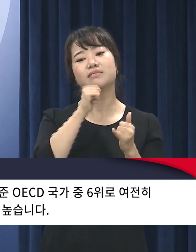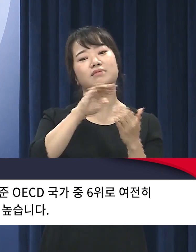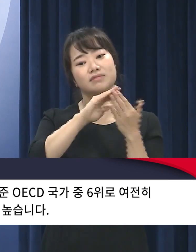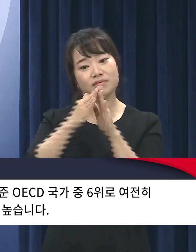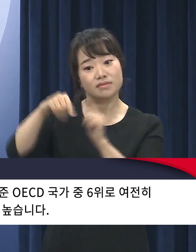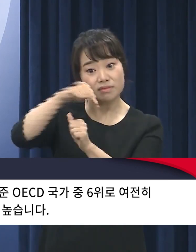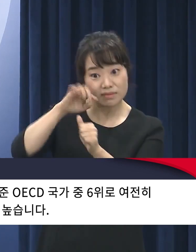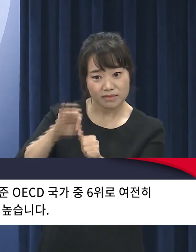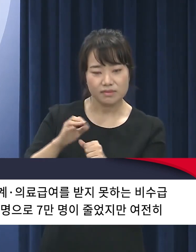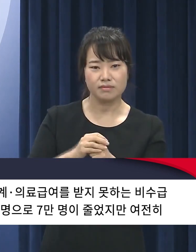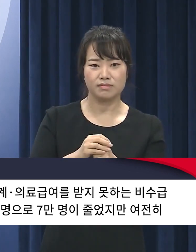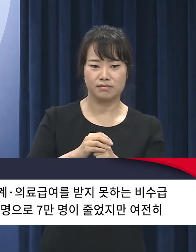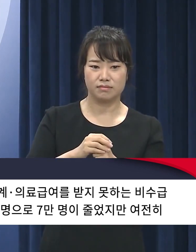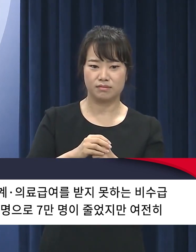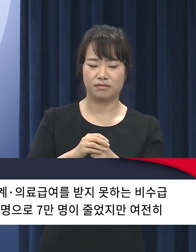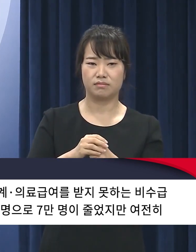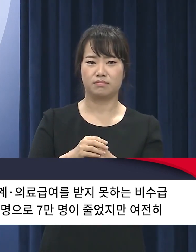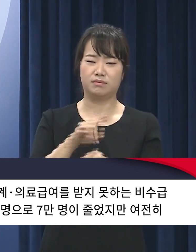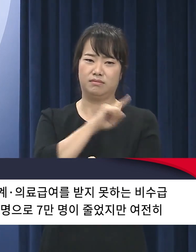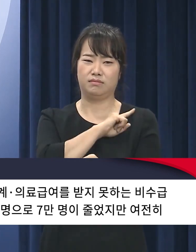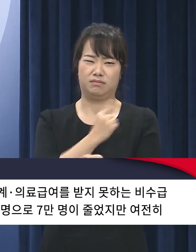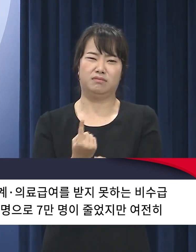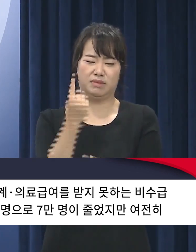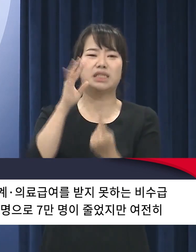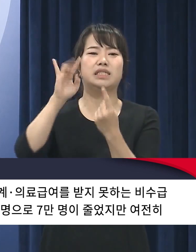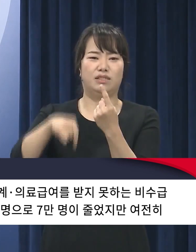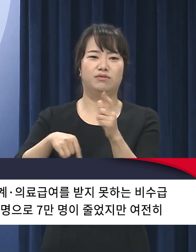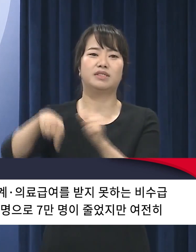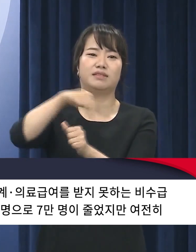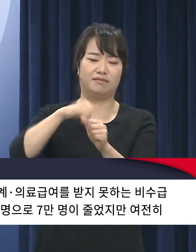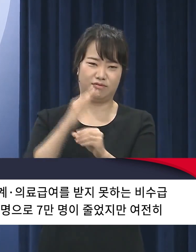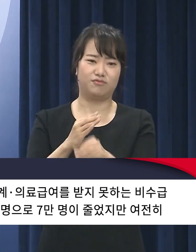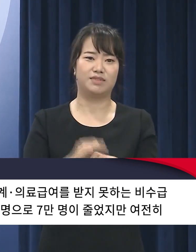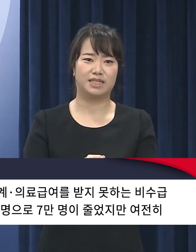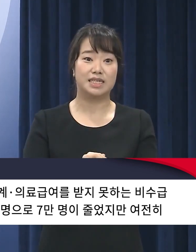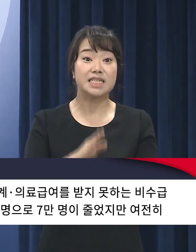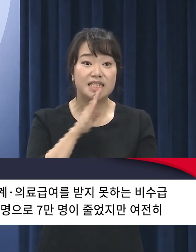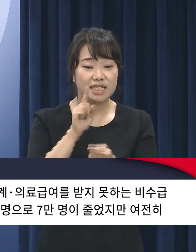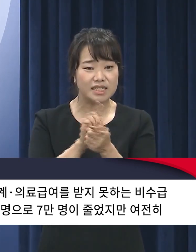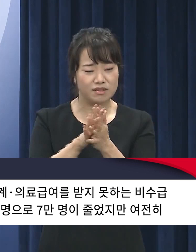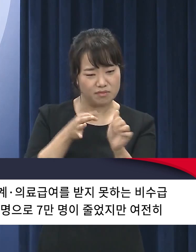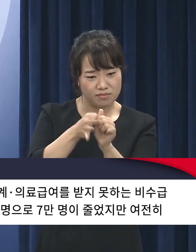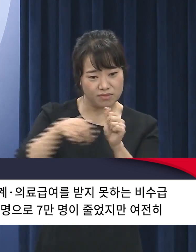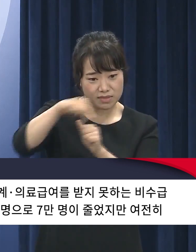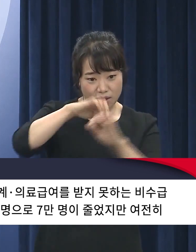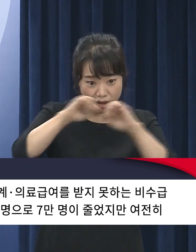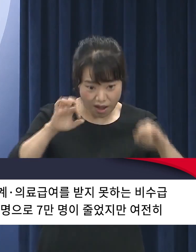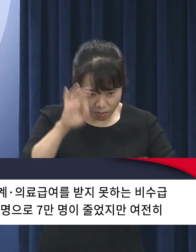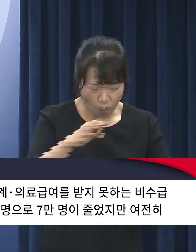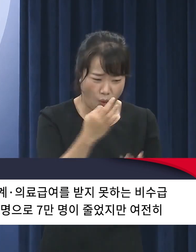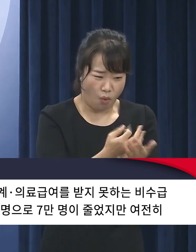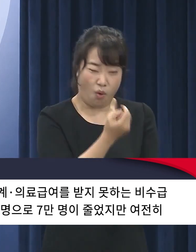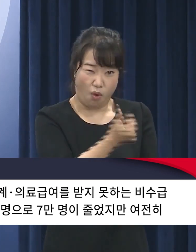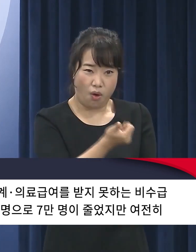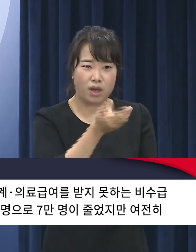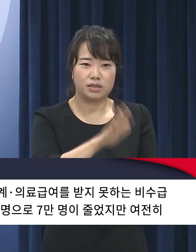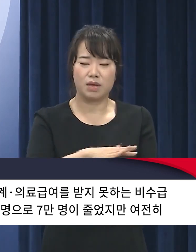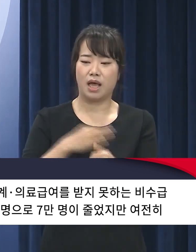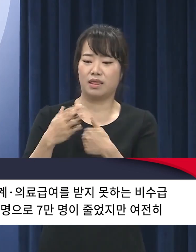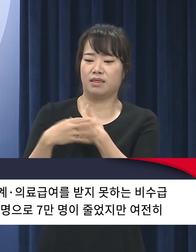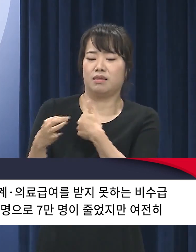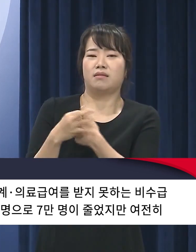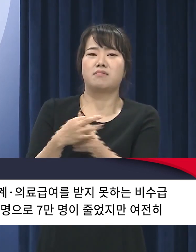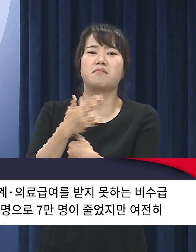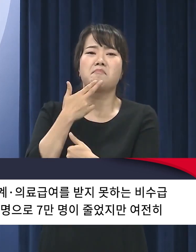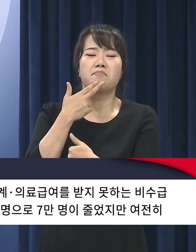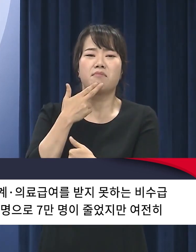OECD 국가 중에서 높습니다. 최근 기초생활보장 실태조사 결과 소득은 낮으나 생계 의료급여를